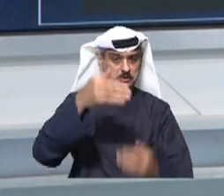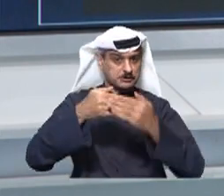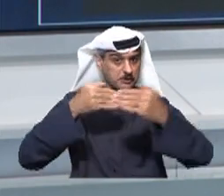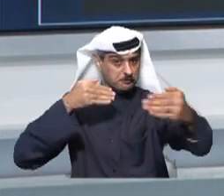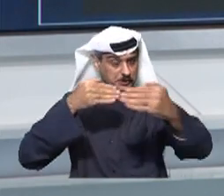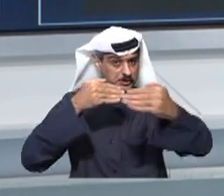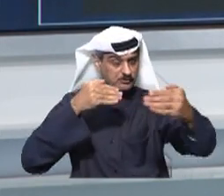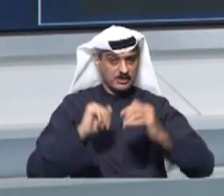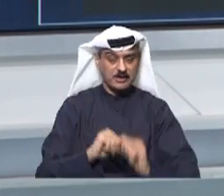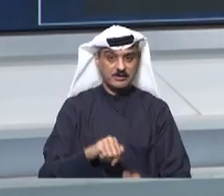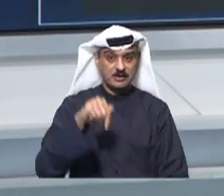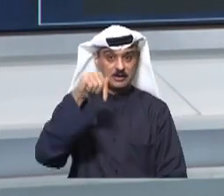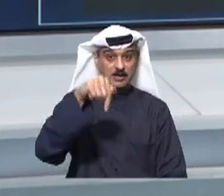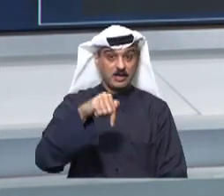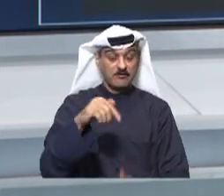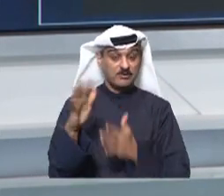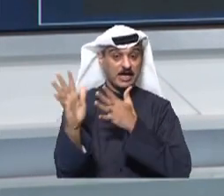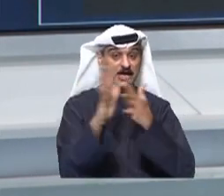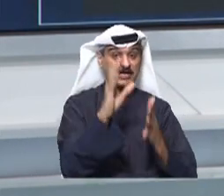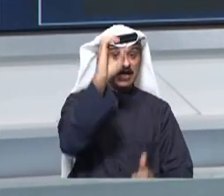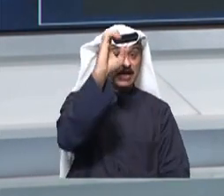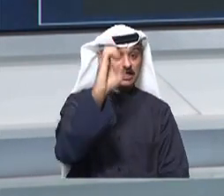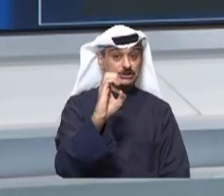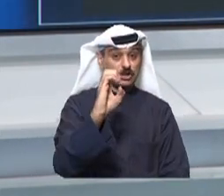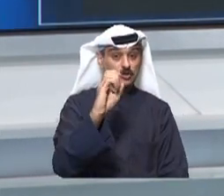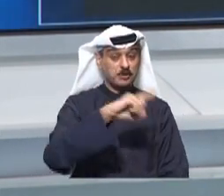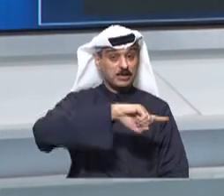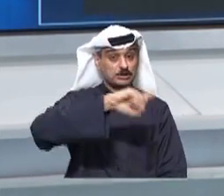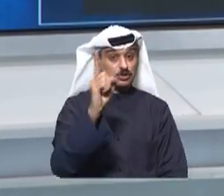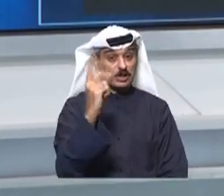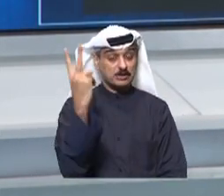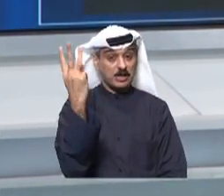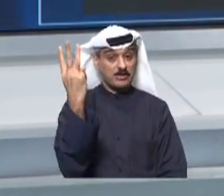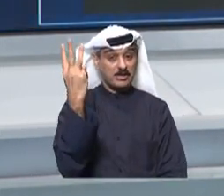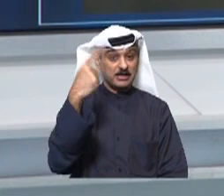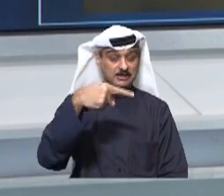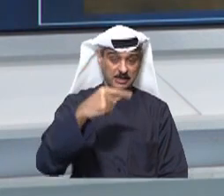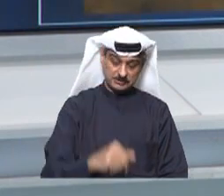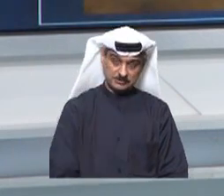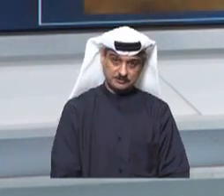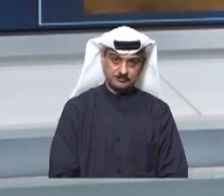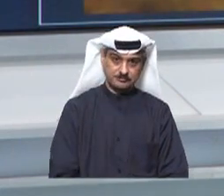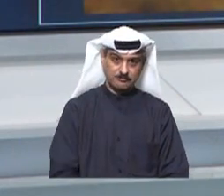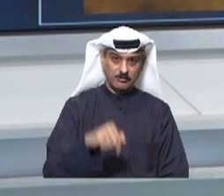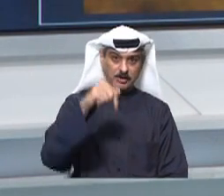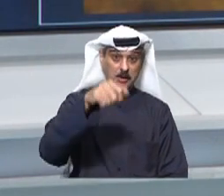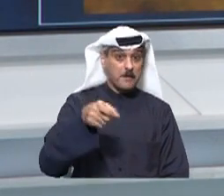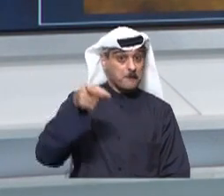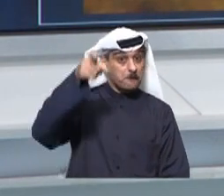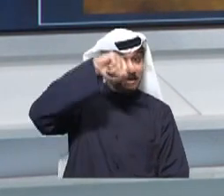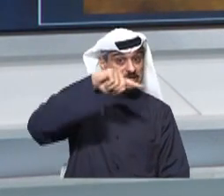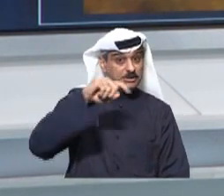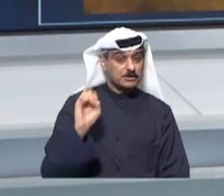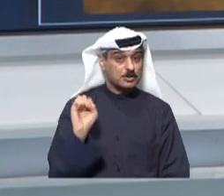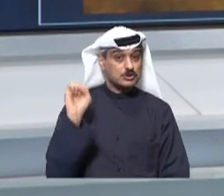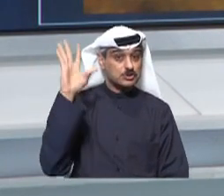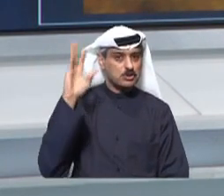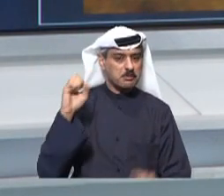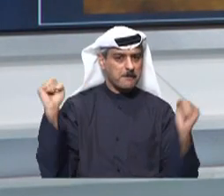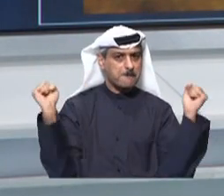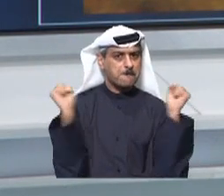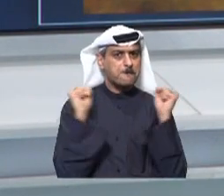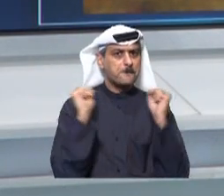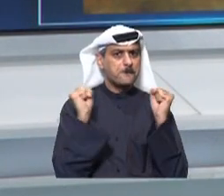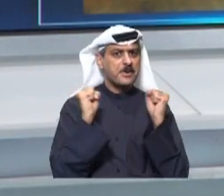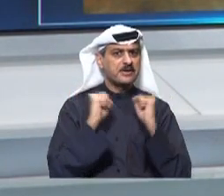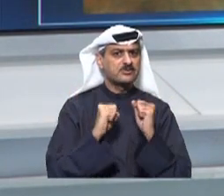كيلومتر، رياح حاليا جنوبية سرعتها 13 كيلومتر في الساعة. الأجواء المتوقعة في صباح يوم الغد، أجواء راح تكون باردة،